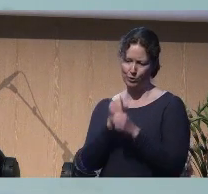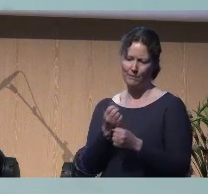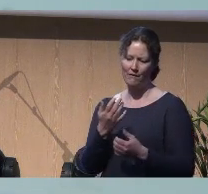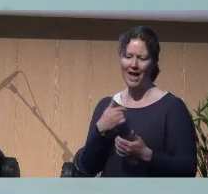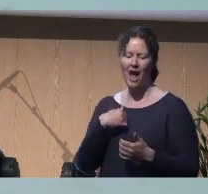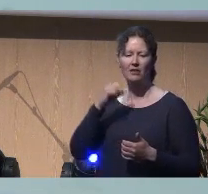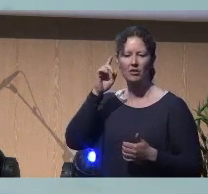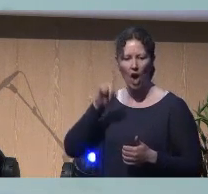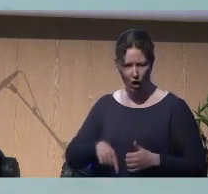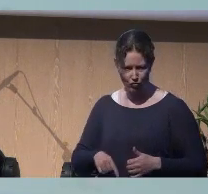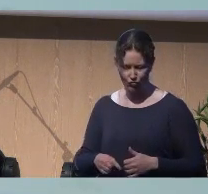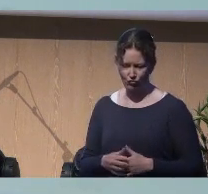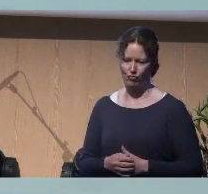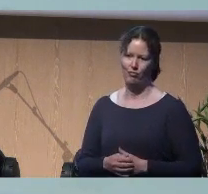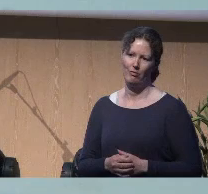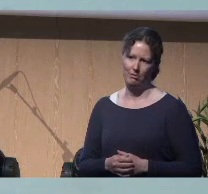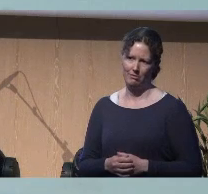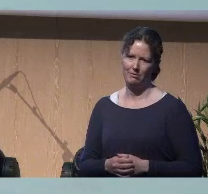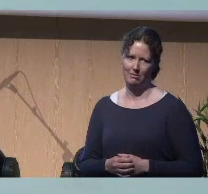kan.